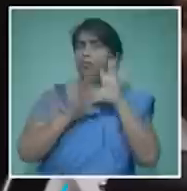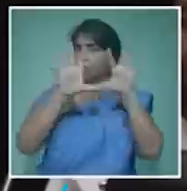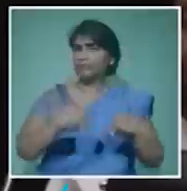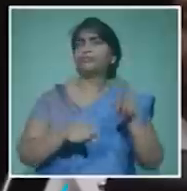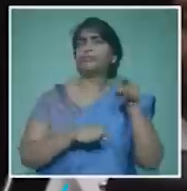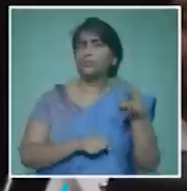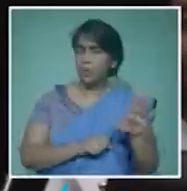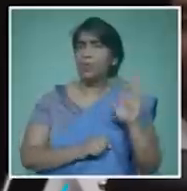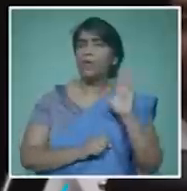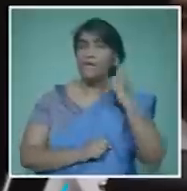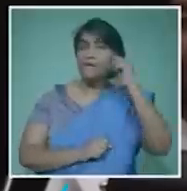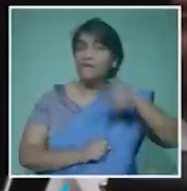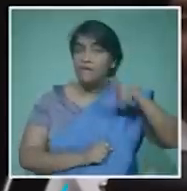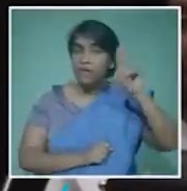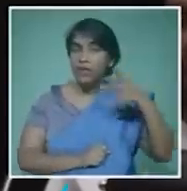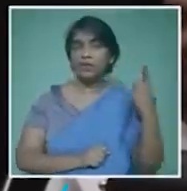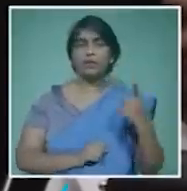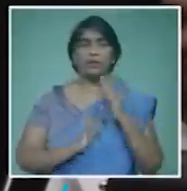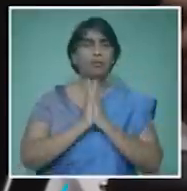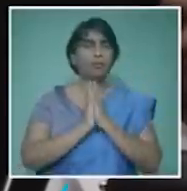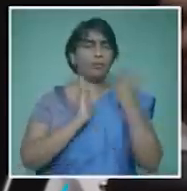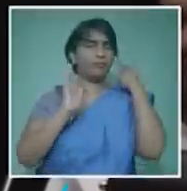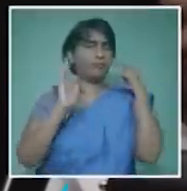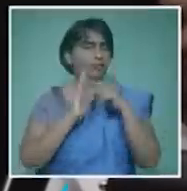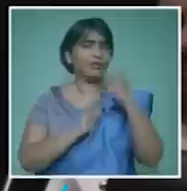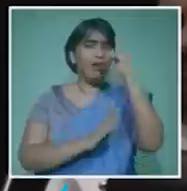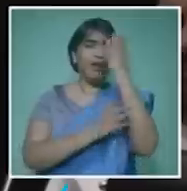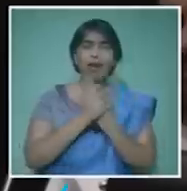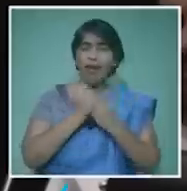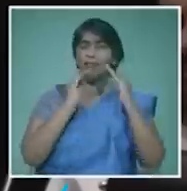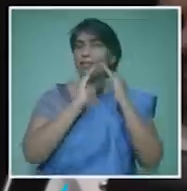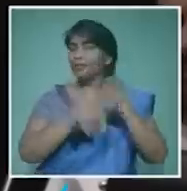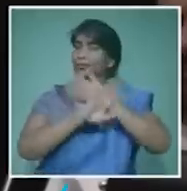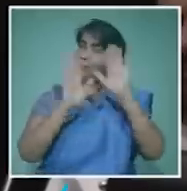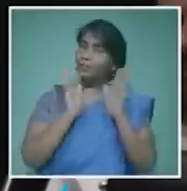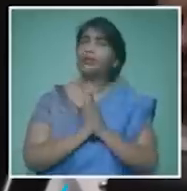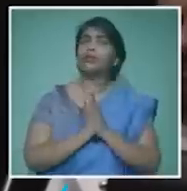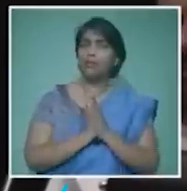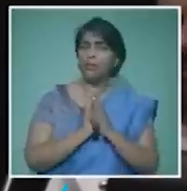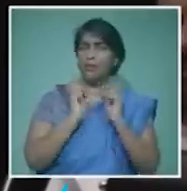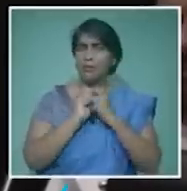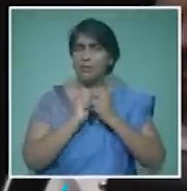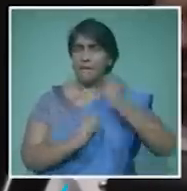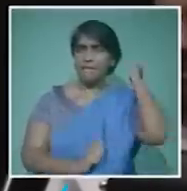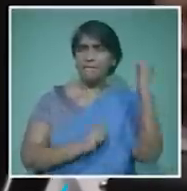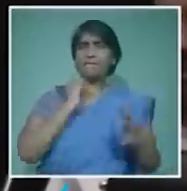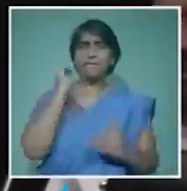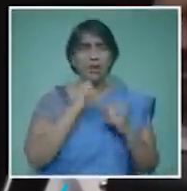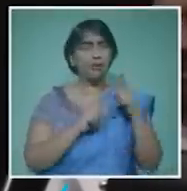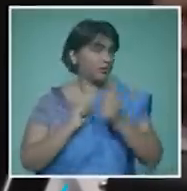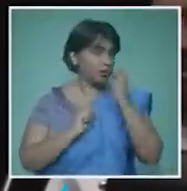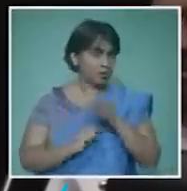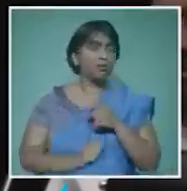ඒ ආගමික විශ්වාසයන්ට ආගමික ස්ථානවලට ආගමික දේපලවලට හානි කිරීම හානිවන ආකාරයට